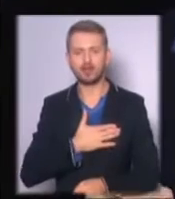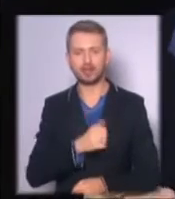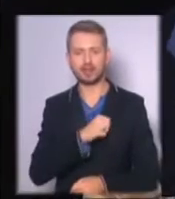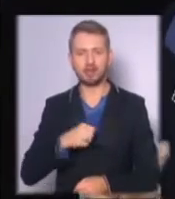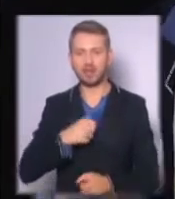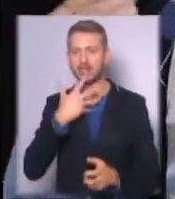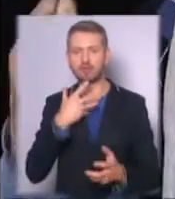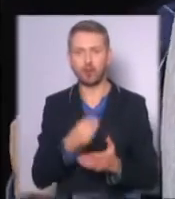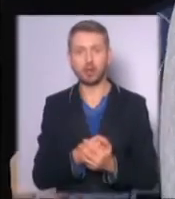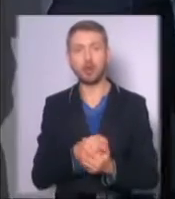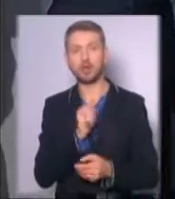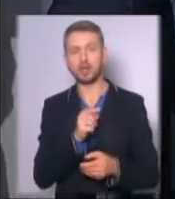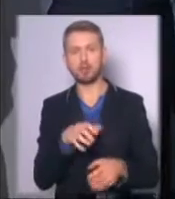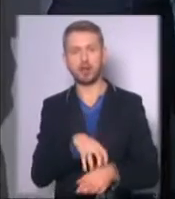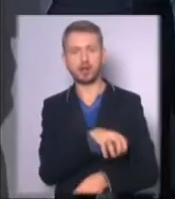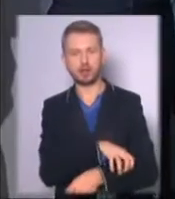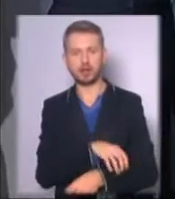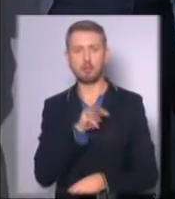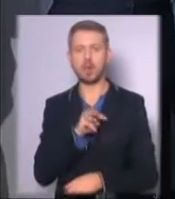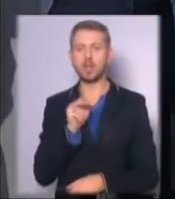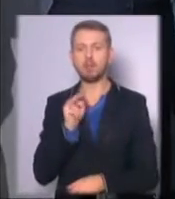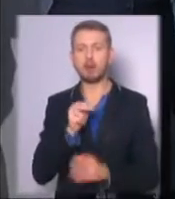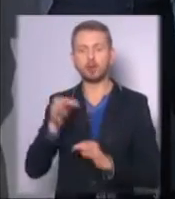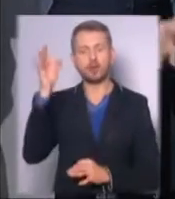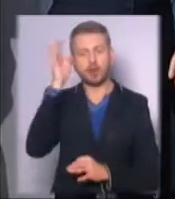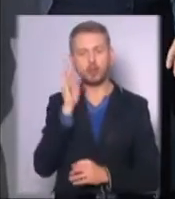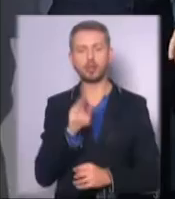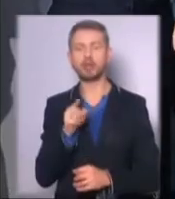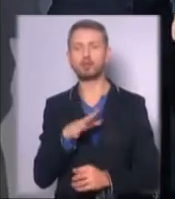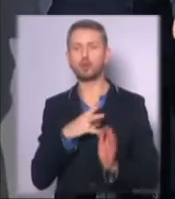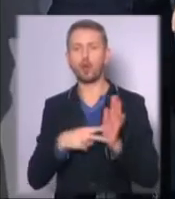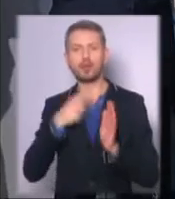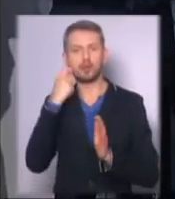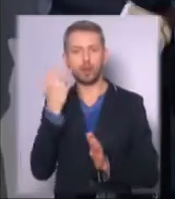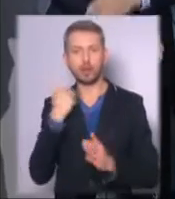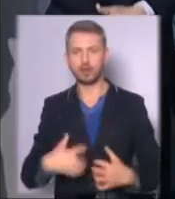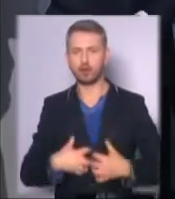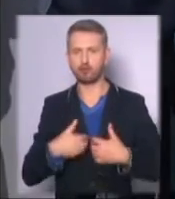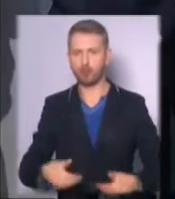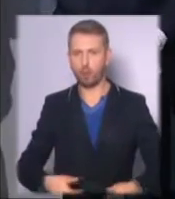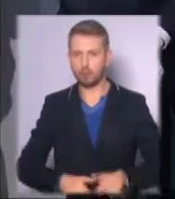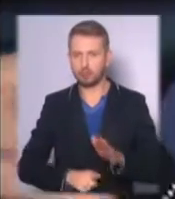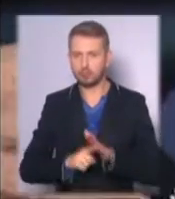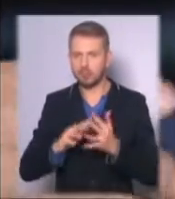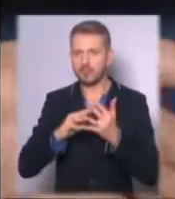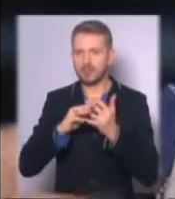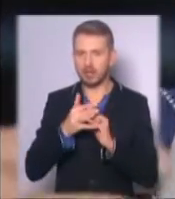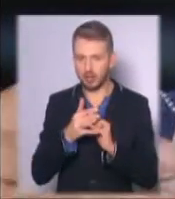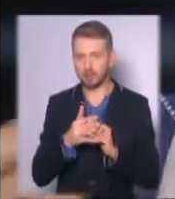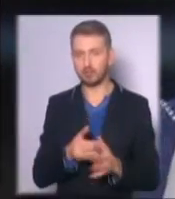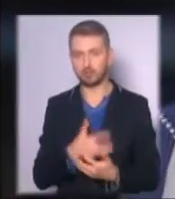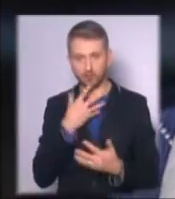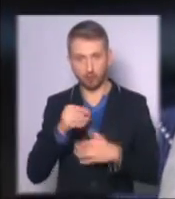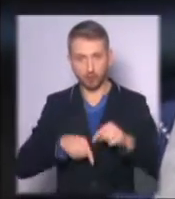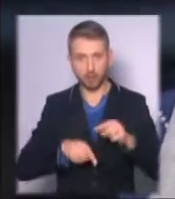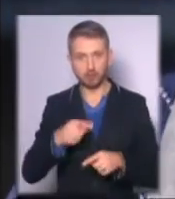свої, оті партійні. Микола Павлович згадує, йому було 7, коли страшний голод спіткав рідне село під Бердичевом. В пам'яті чоловіка